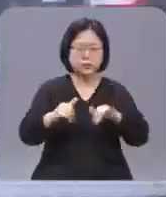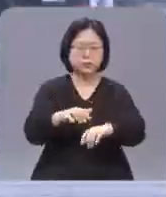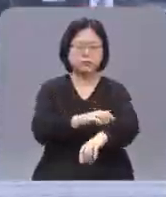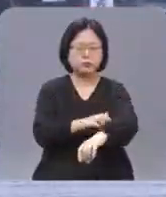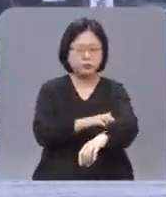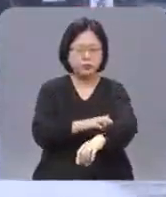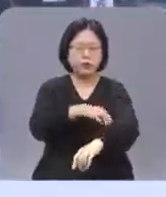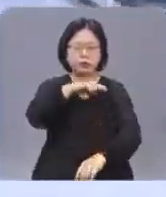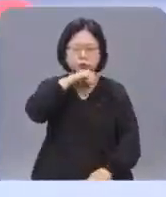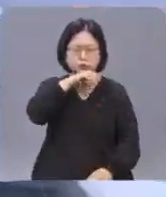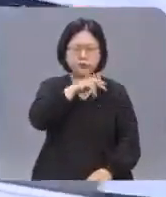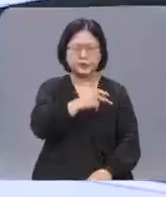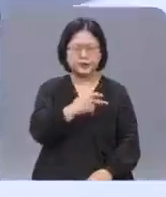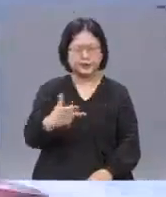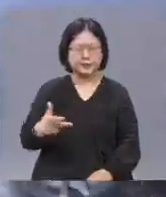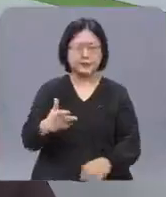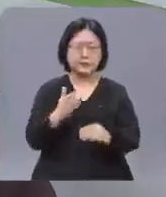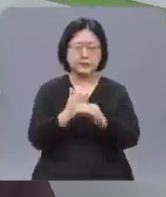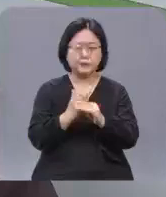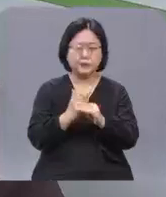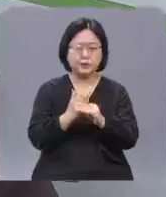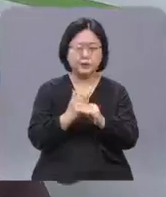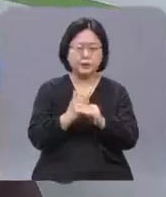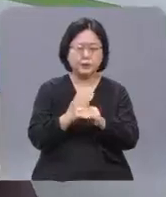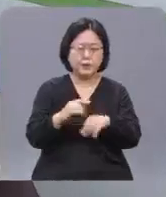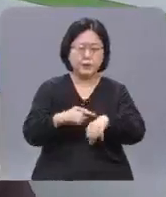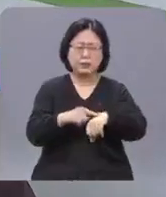불평과 불만은 폭발 직전입니다